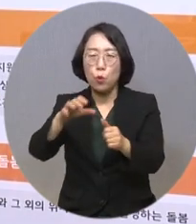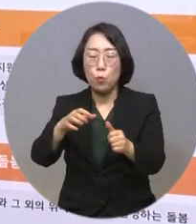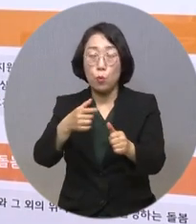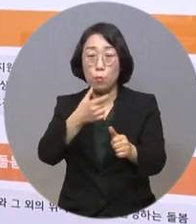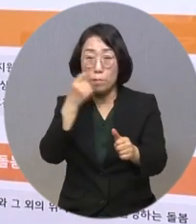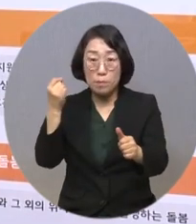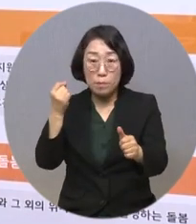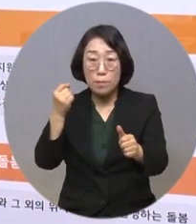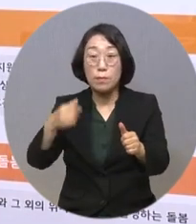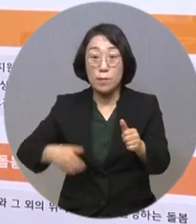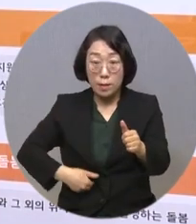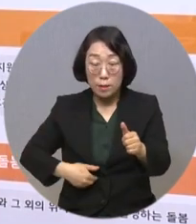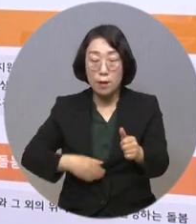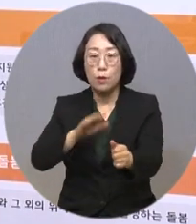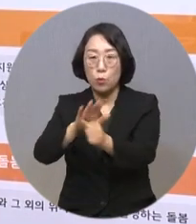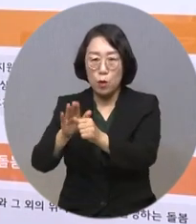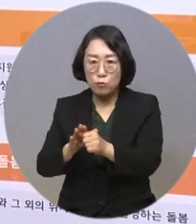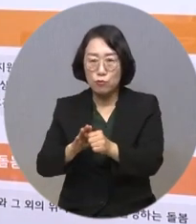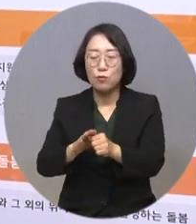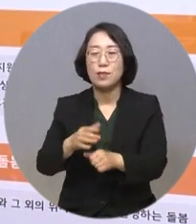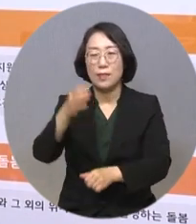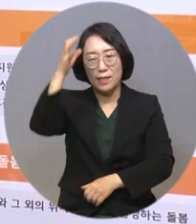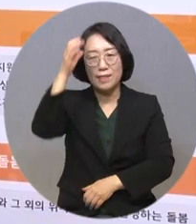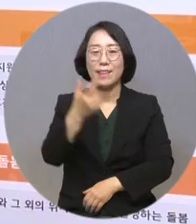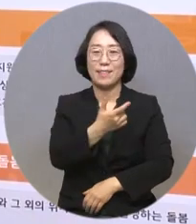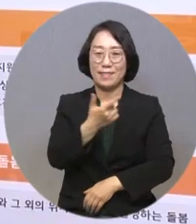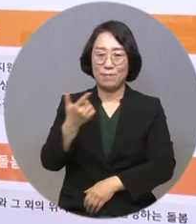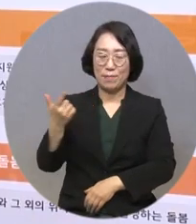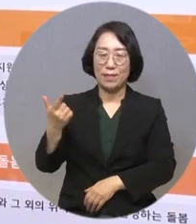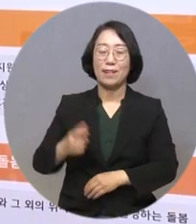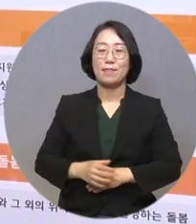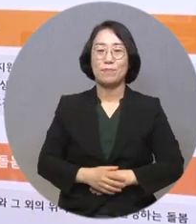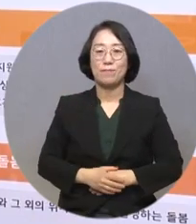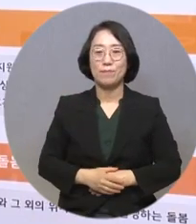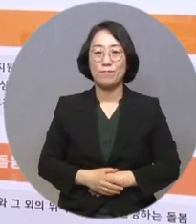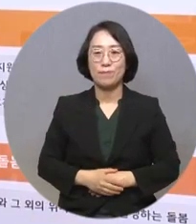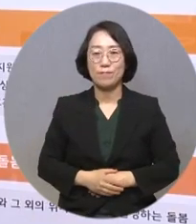최소화할 것으로 보여 기대를 모으고 있습니다 복지 tv 뉴스 문경 합니다